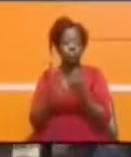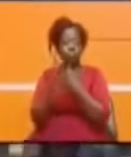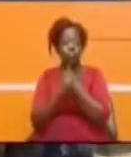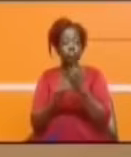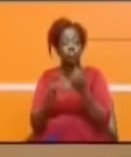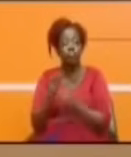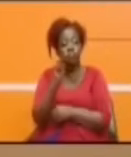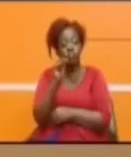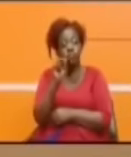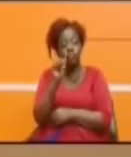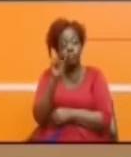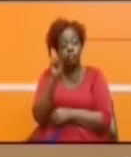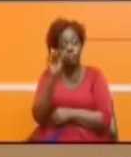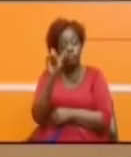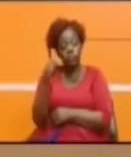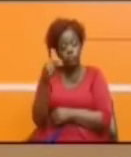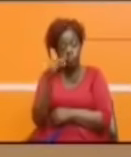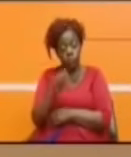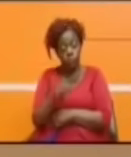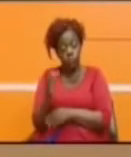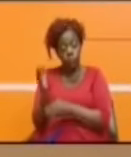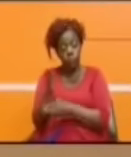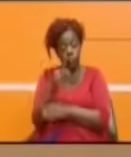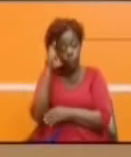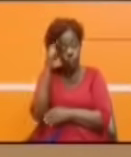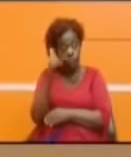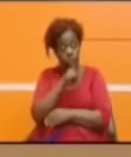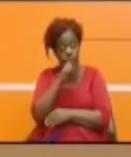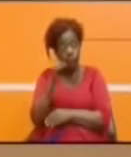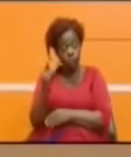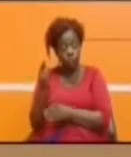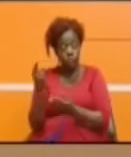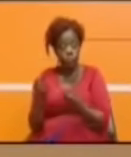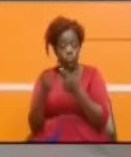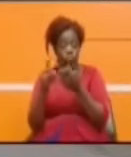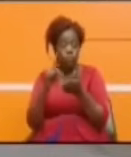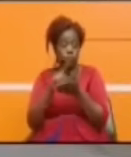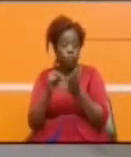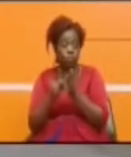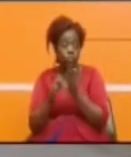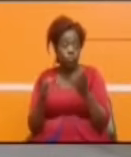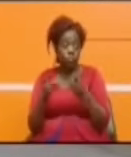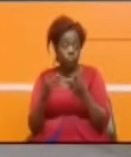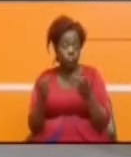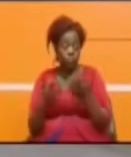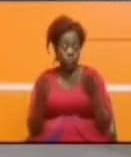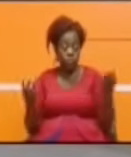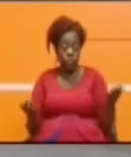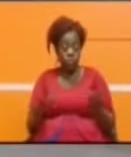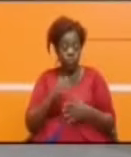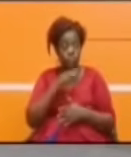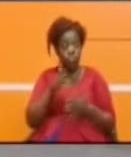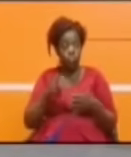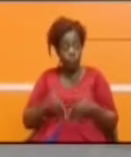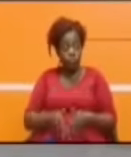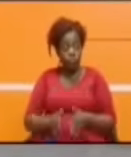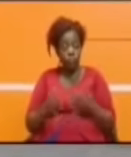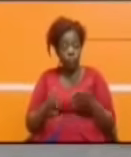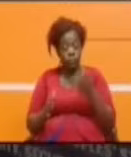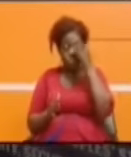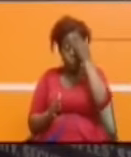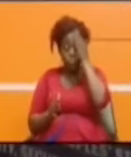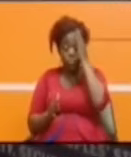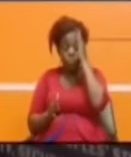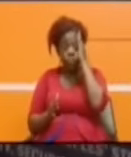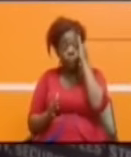ey'e Namayingo. Minisita wa Kanyigo Keruwero Alice Kaboyo atongoza pulojekiti omuli ekifo abakyala we bazaalira ku ddwaliro lya Dohwe Health